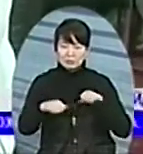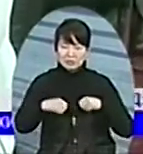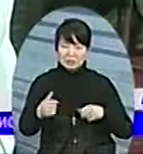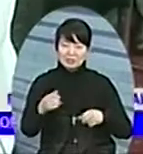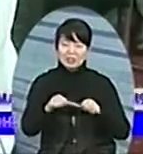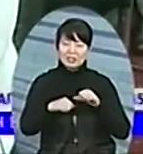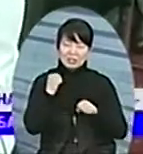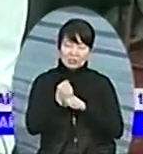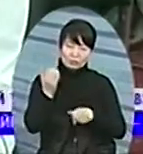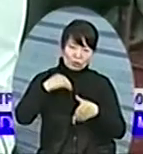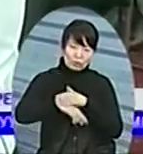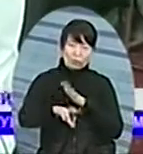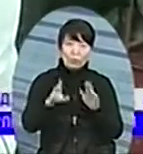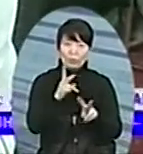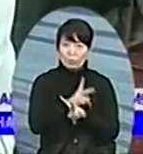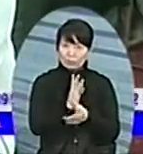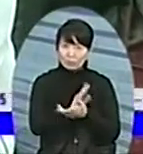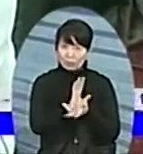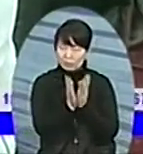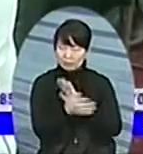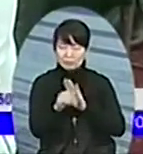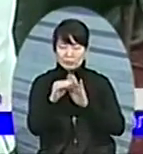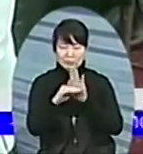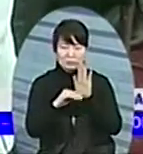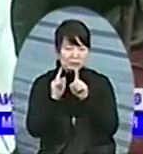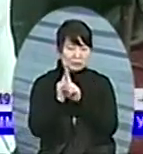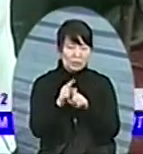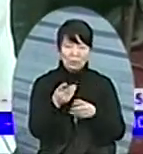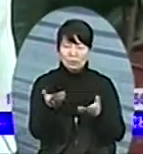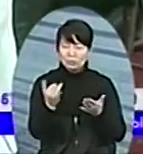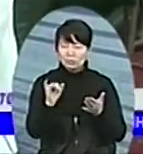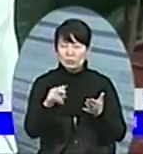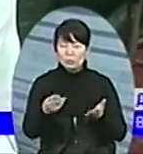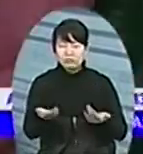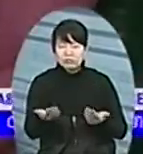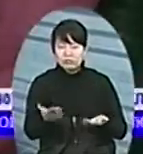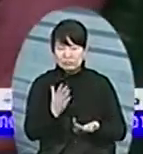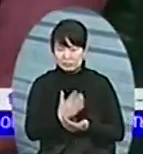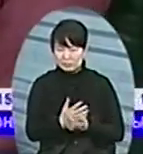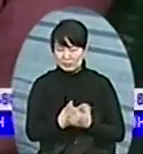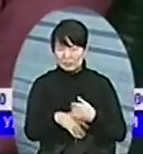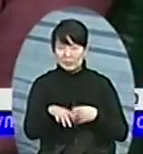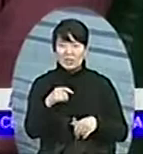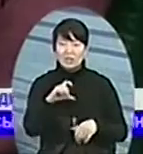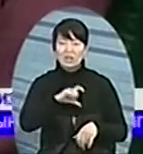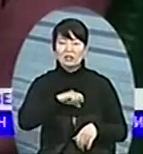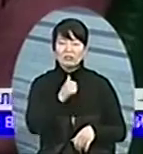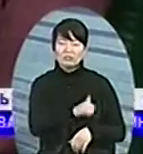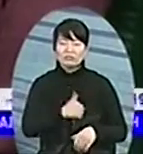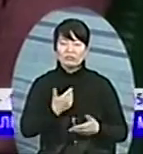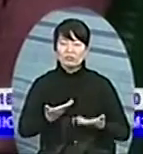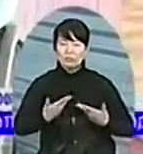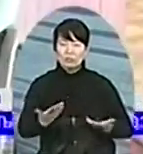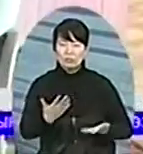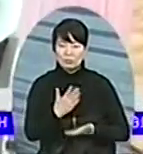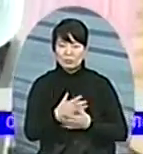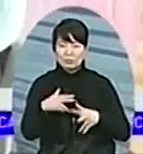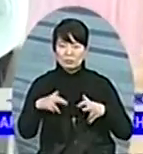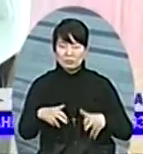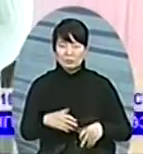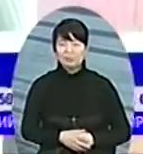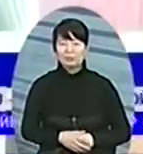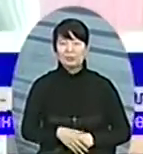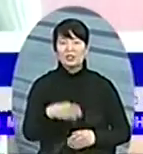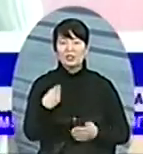хууль байдаг ч хэрэгжилт нь сул байдгаас хөгжлийн бэрхшээлтэй иргэд ажиллах эрхээр хангахдаггүй юм байна. Би бол